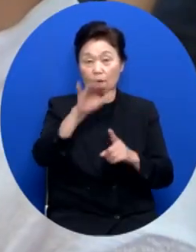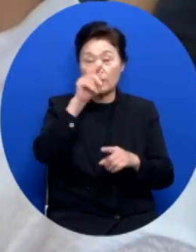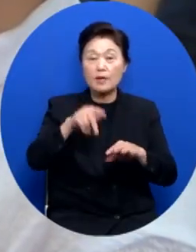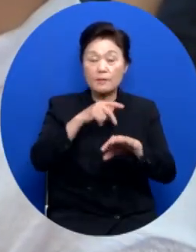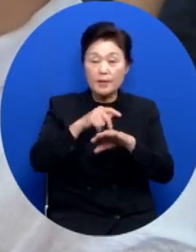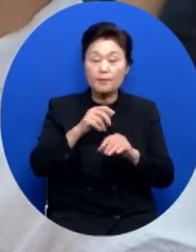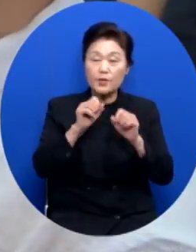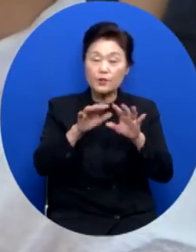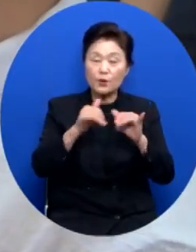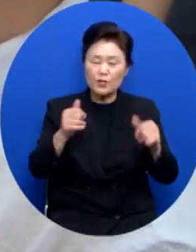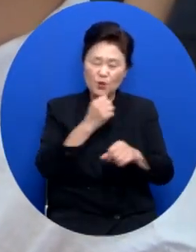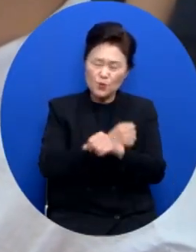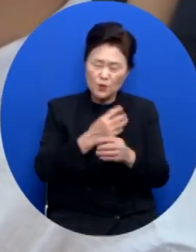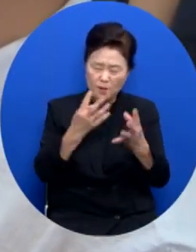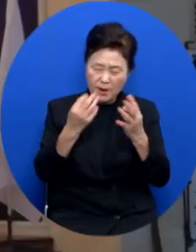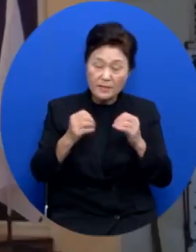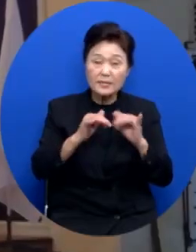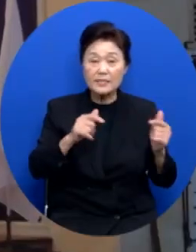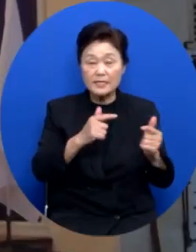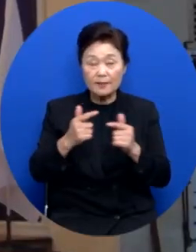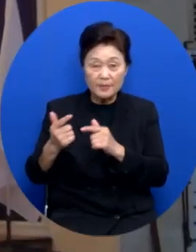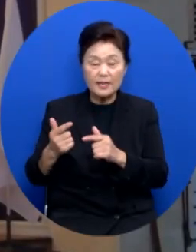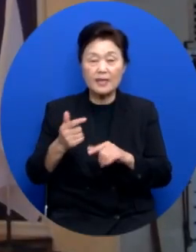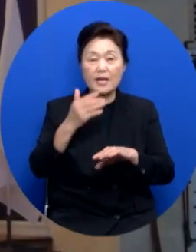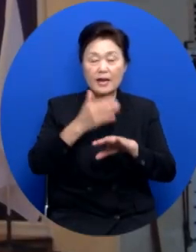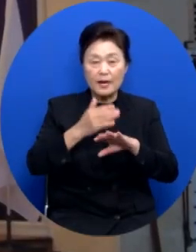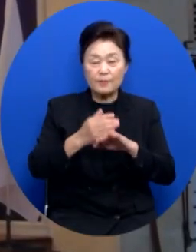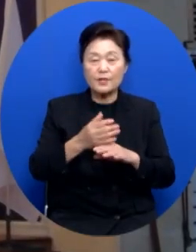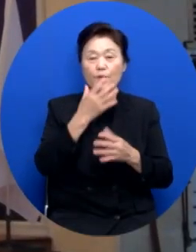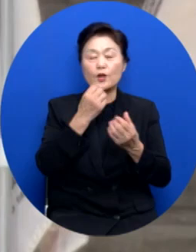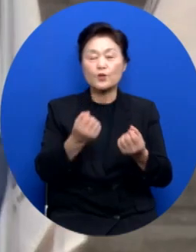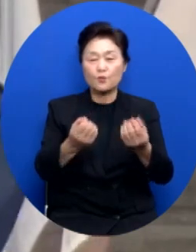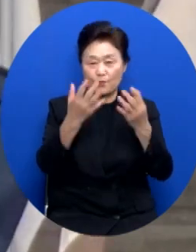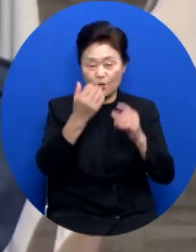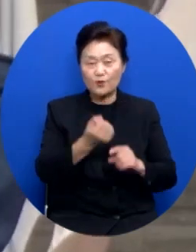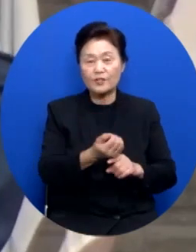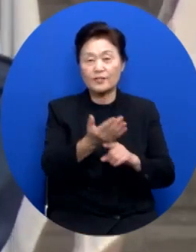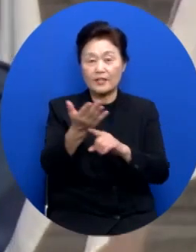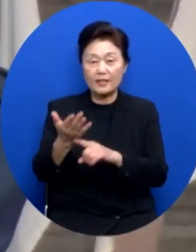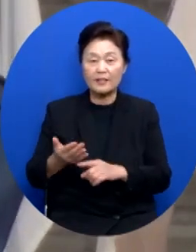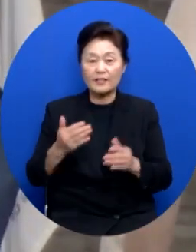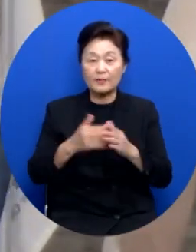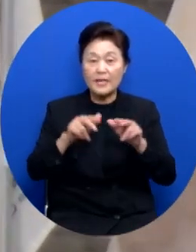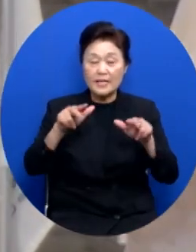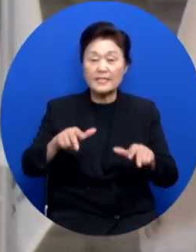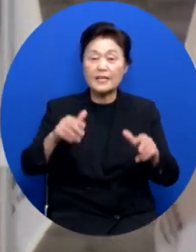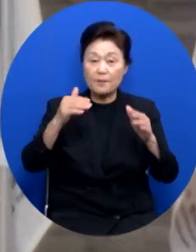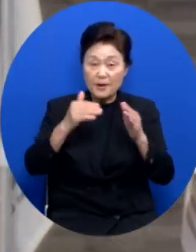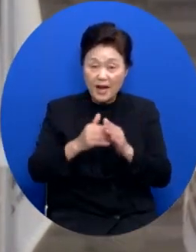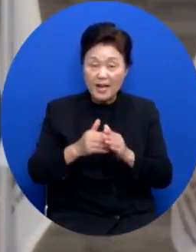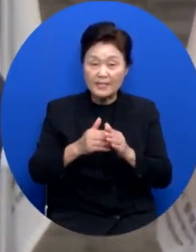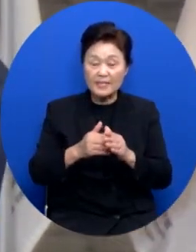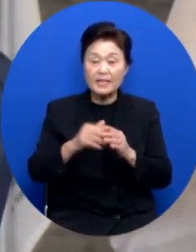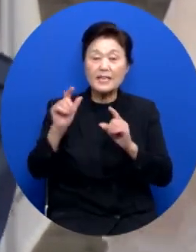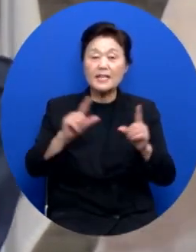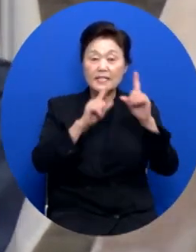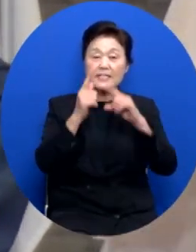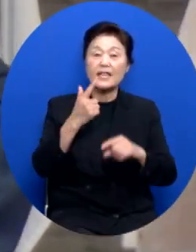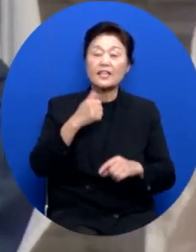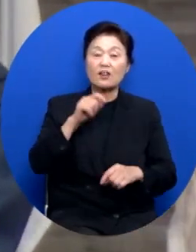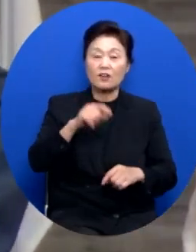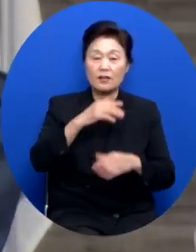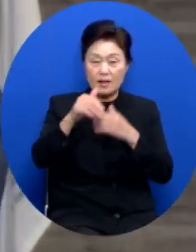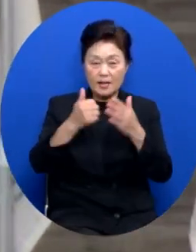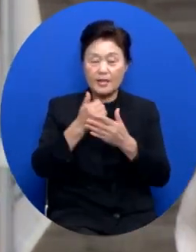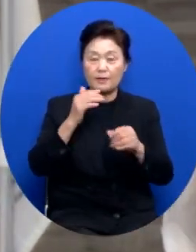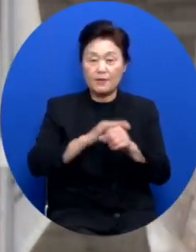선교사와 수고하신 모든 분들에게 감사와 축복을 전했습니다. 지금까지 돌아왔던 하나님의 사랑과 50년간의